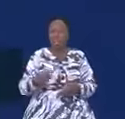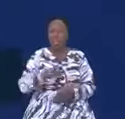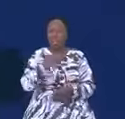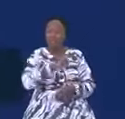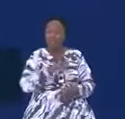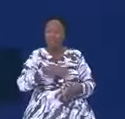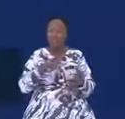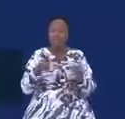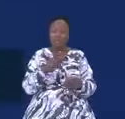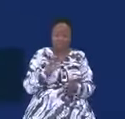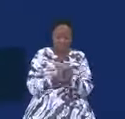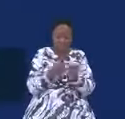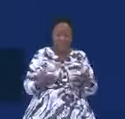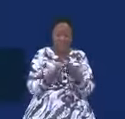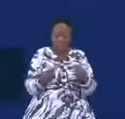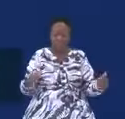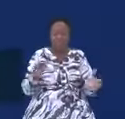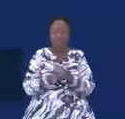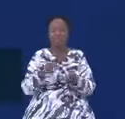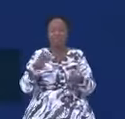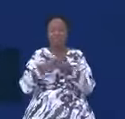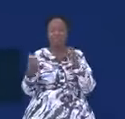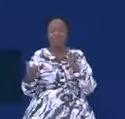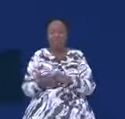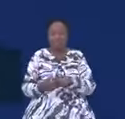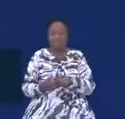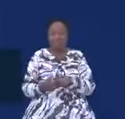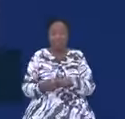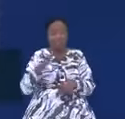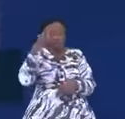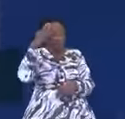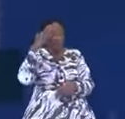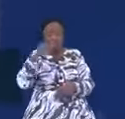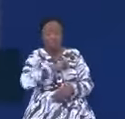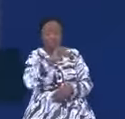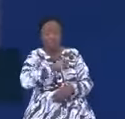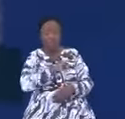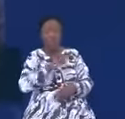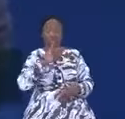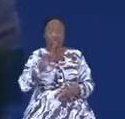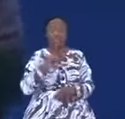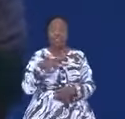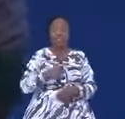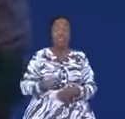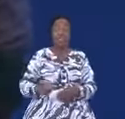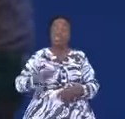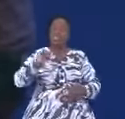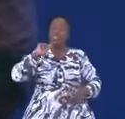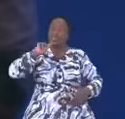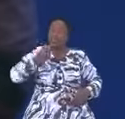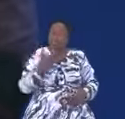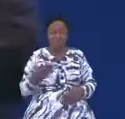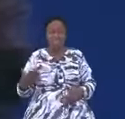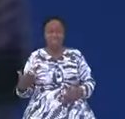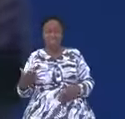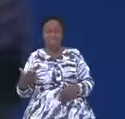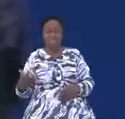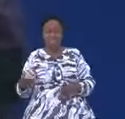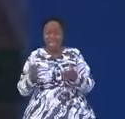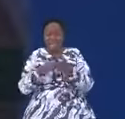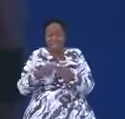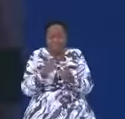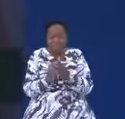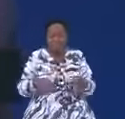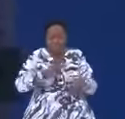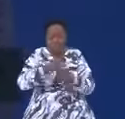problème hein vous savez la conviction c'est comme un gros fardeau sur ton dos attaché à toi et